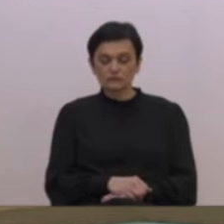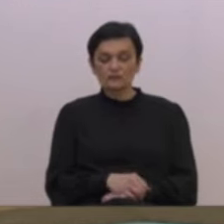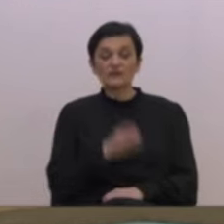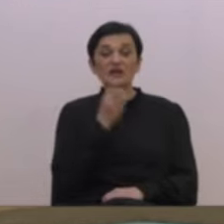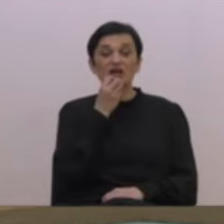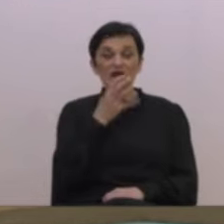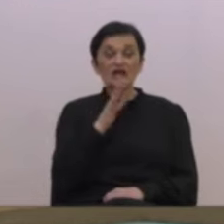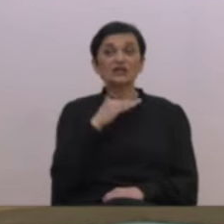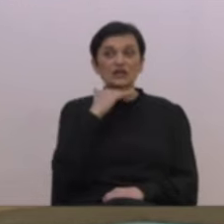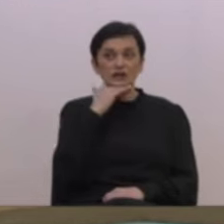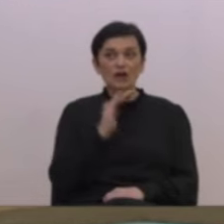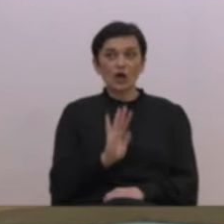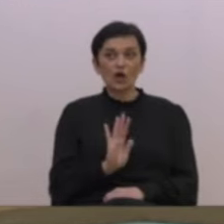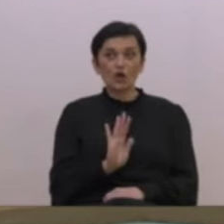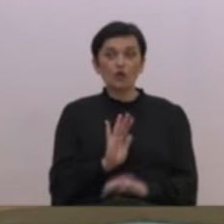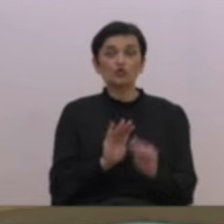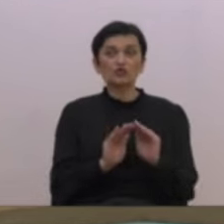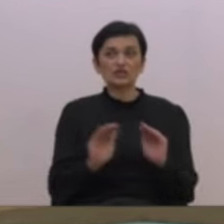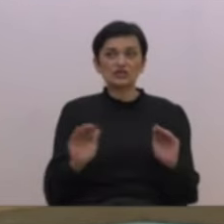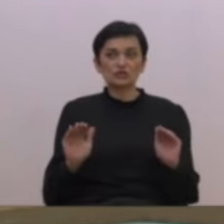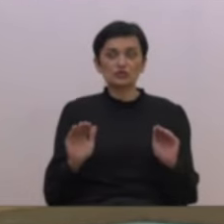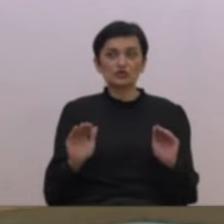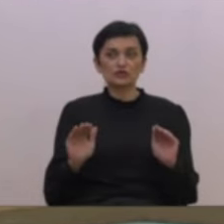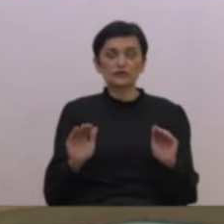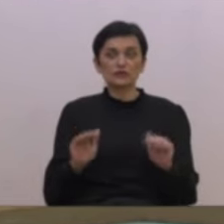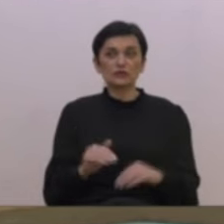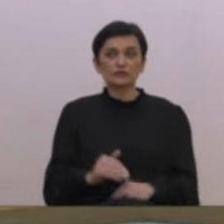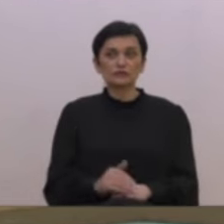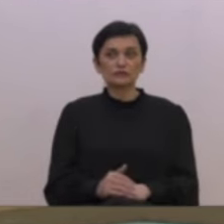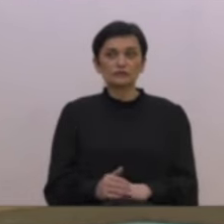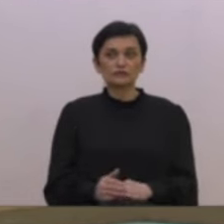Კარგით, ახლა გეყოთ. სიმშვიდე.